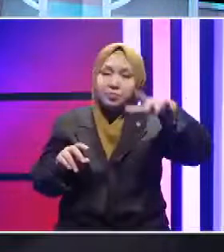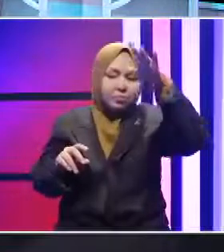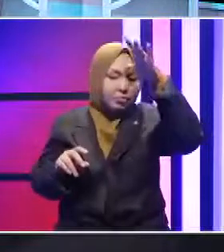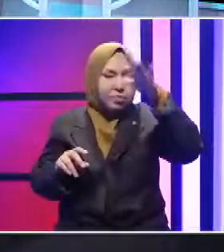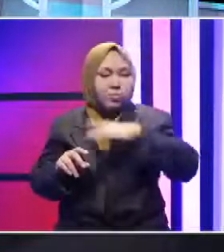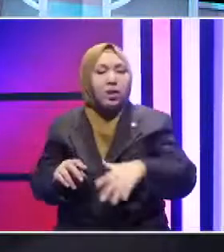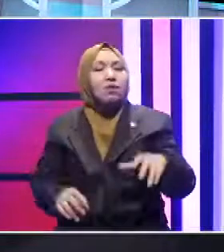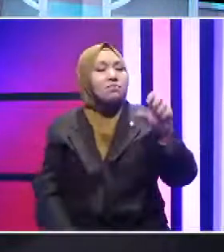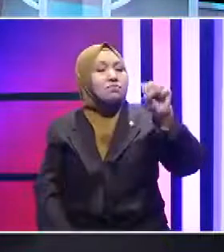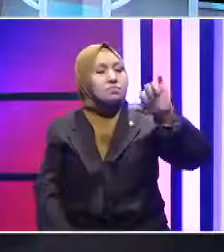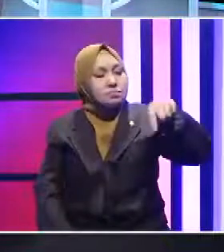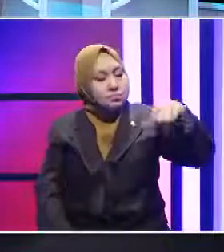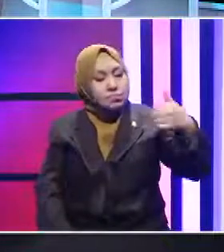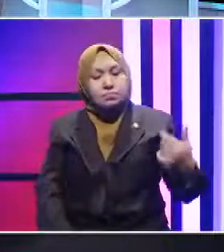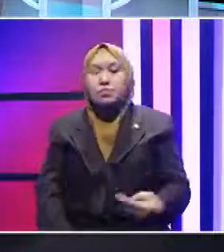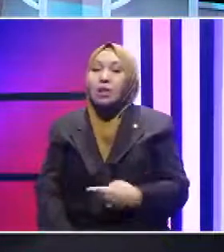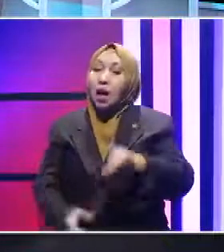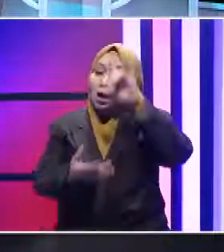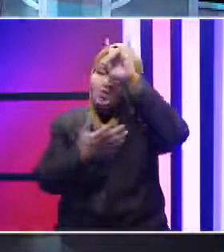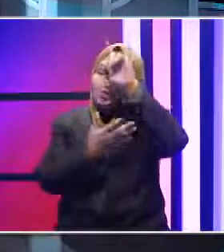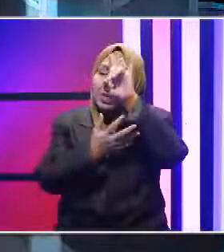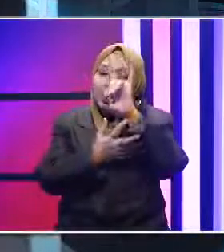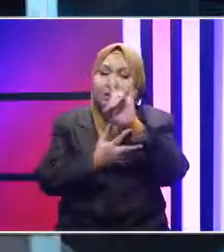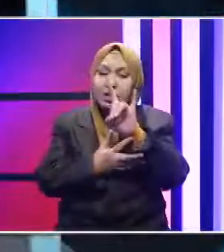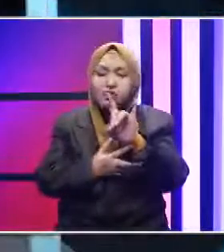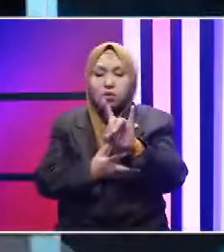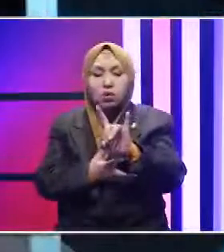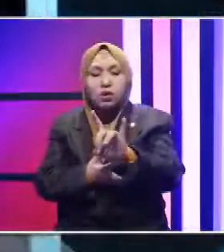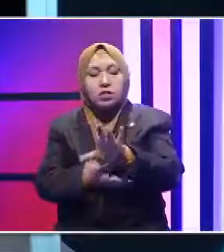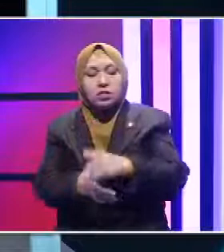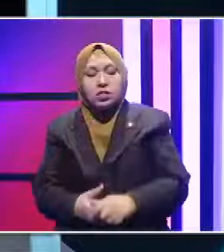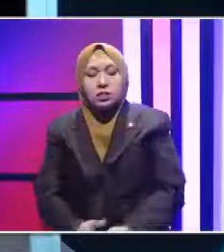taranum murattal sikah. أعوذ بالله من الشيطان الرجيم